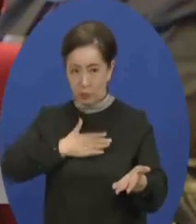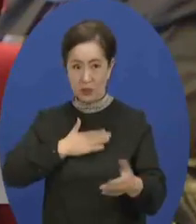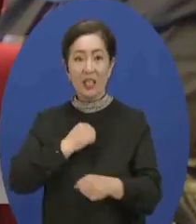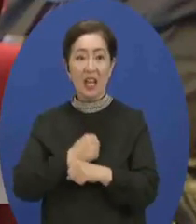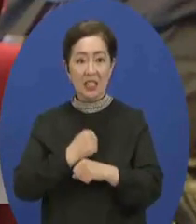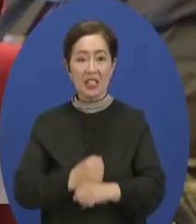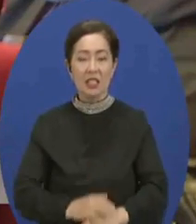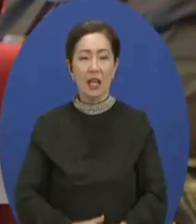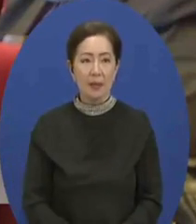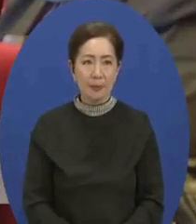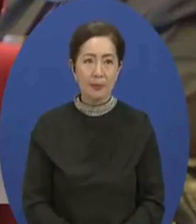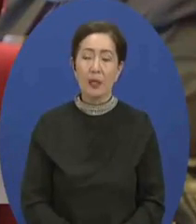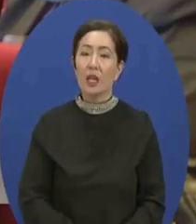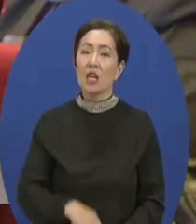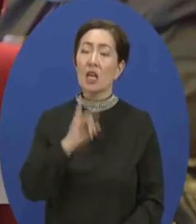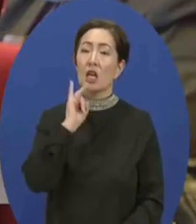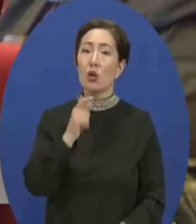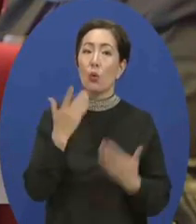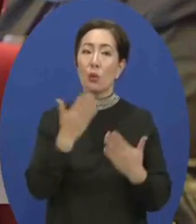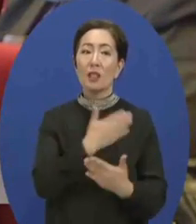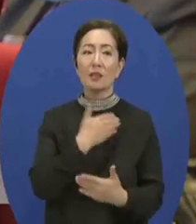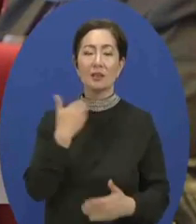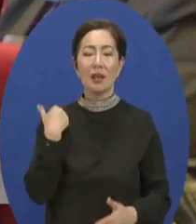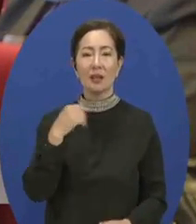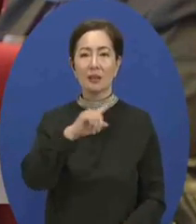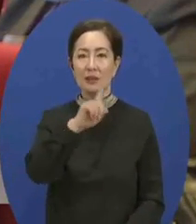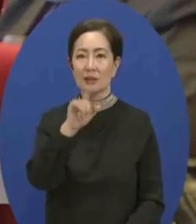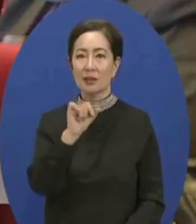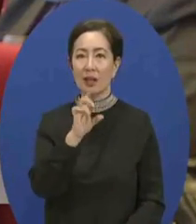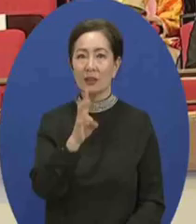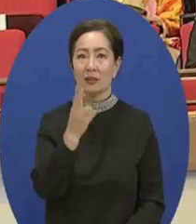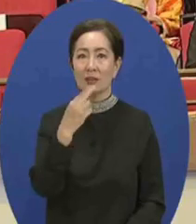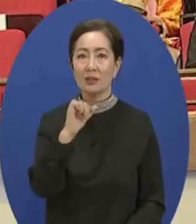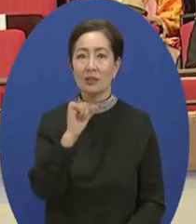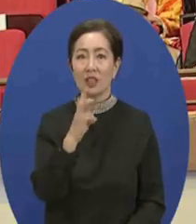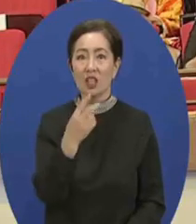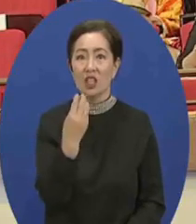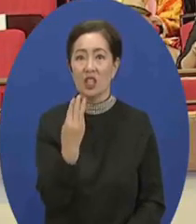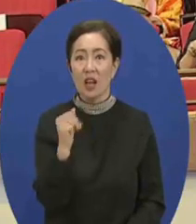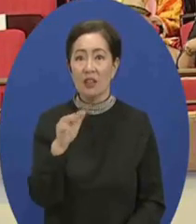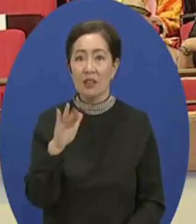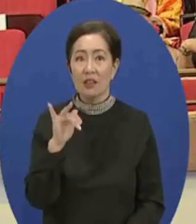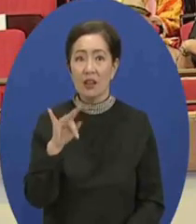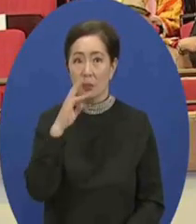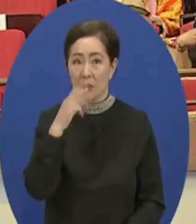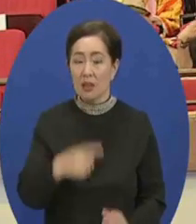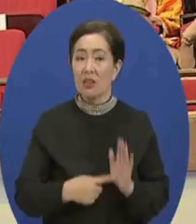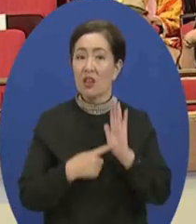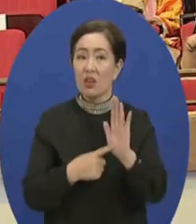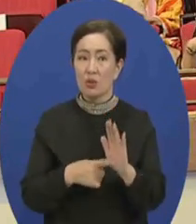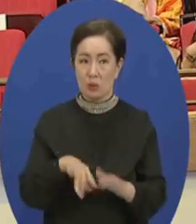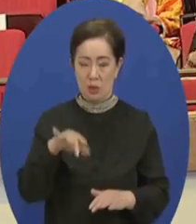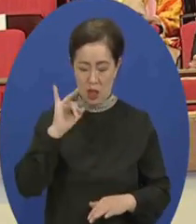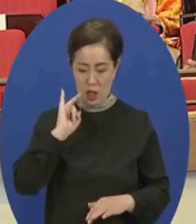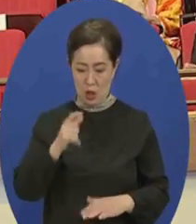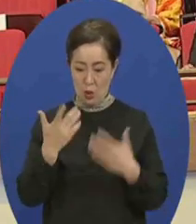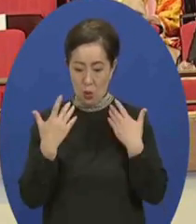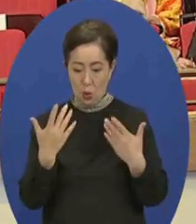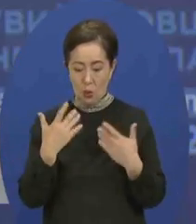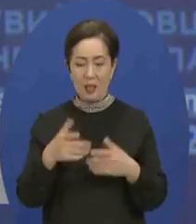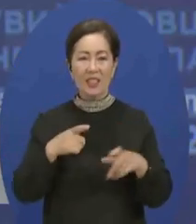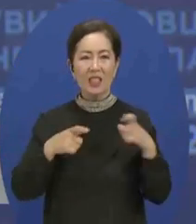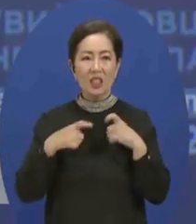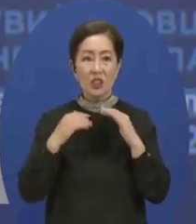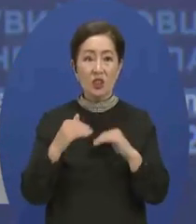ажиллаа. Улсын хурлын дараа зандан шитрийн мэдээлж байгаагаар бол улсын хурл эдийн засгийн хөгжлийн шин загварыг